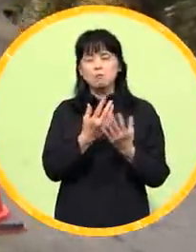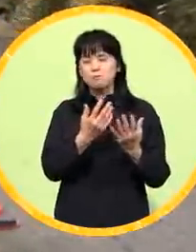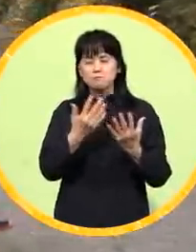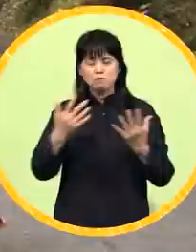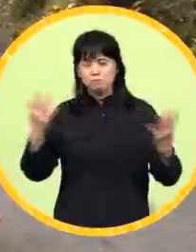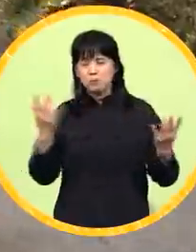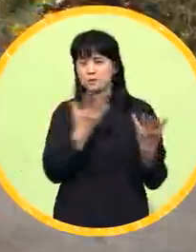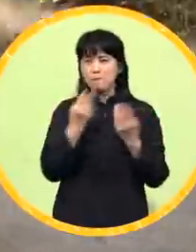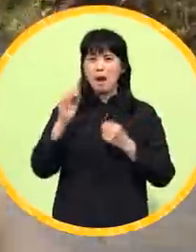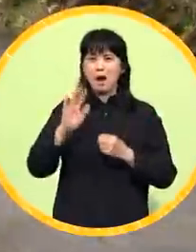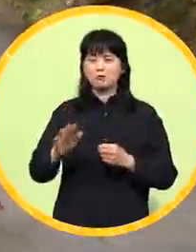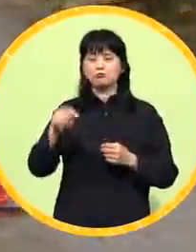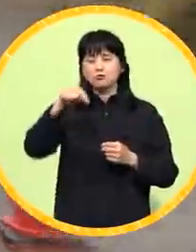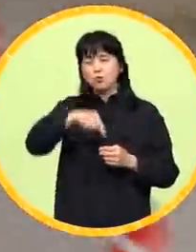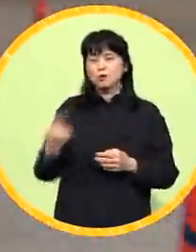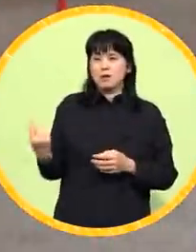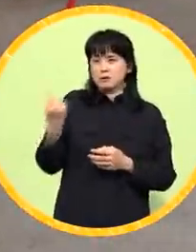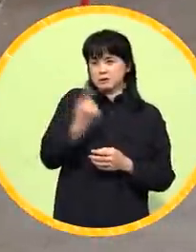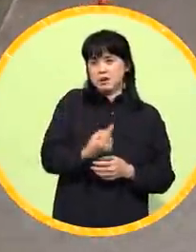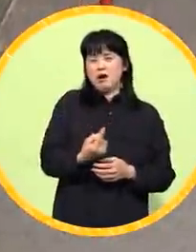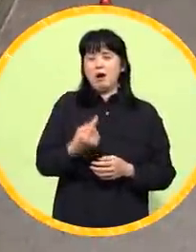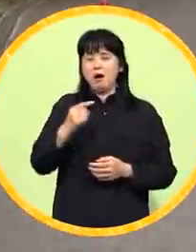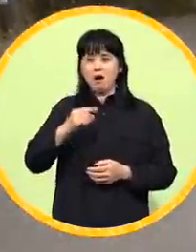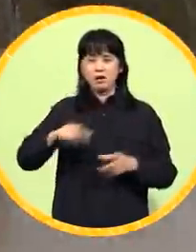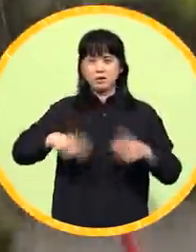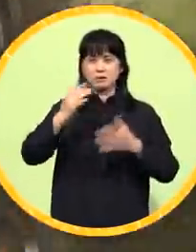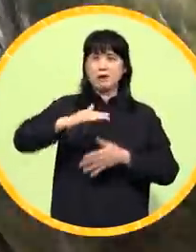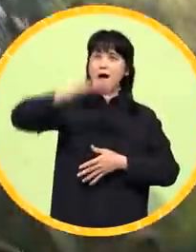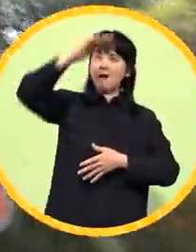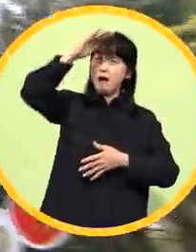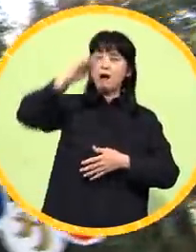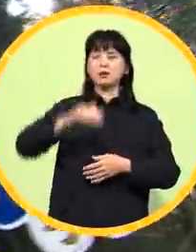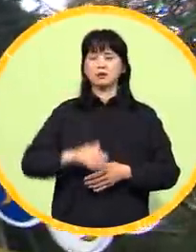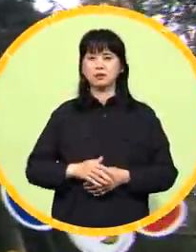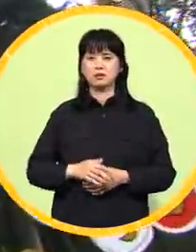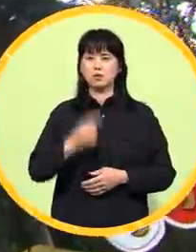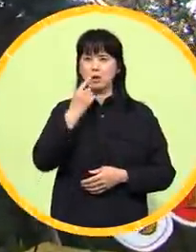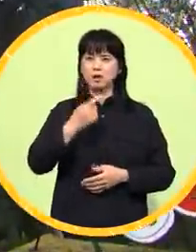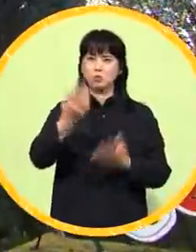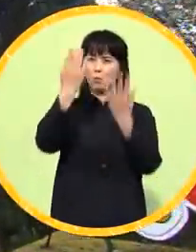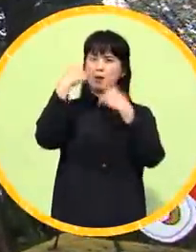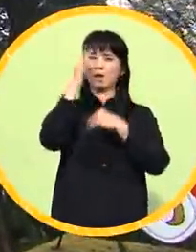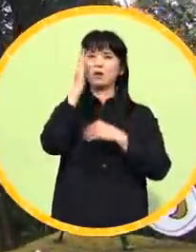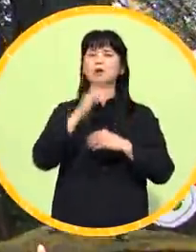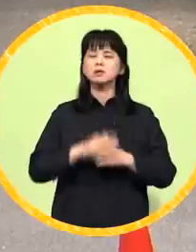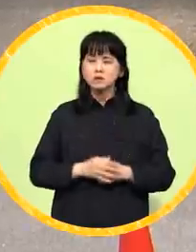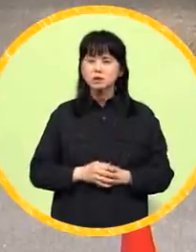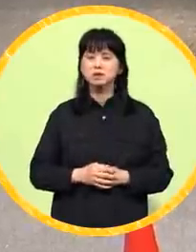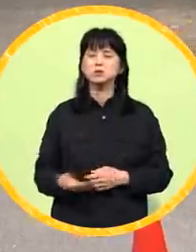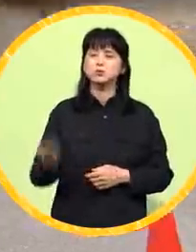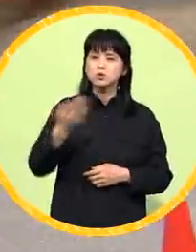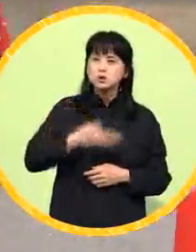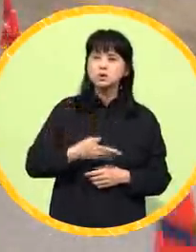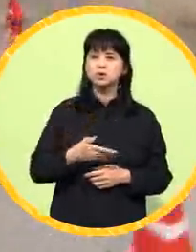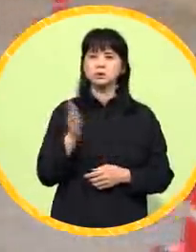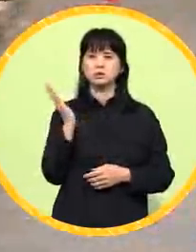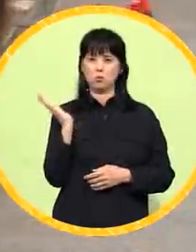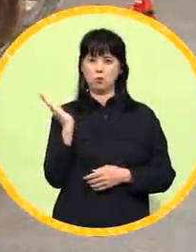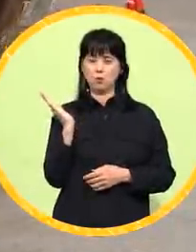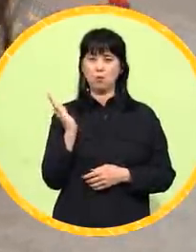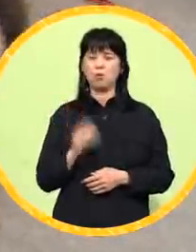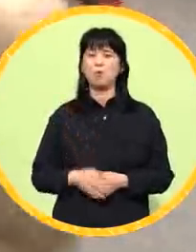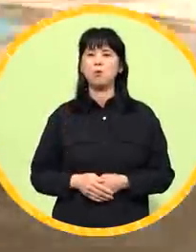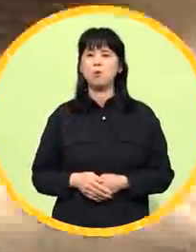まいりましすごい高い木がちょっと私も負けてられない続いてはこちら